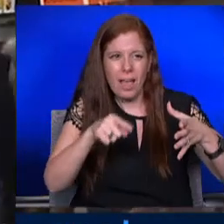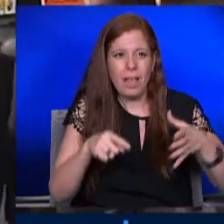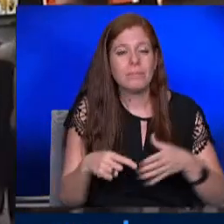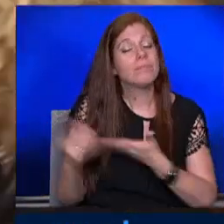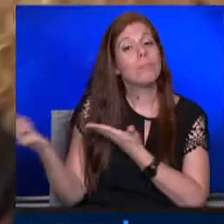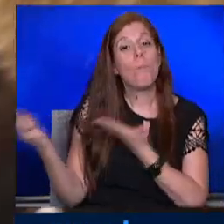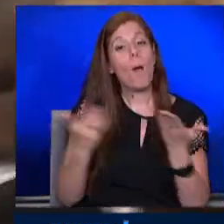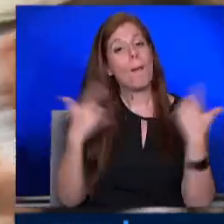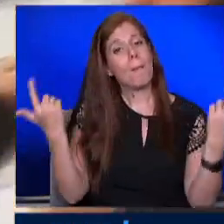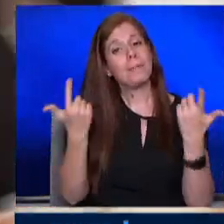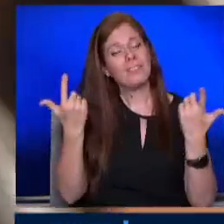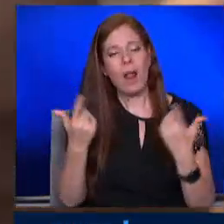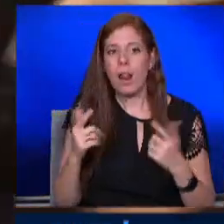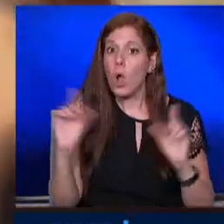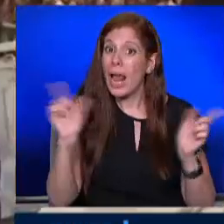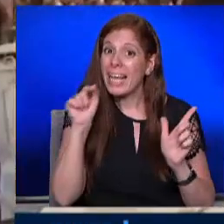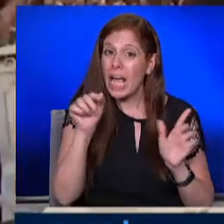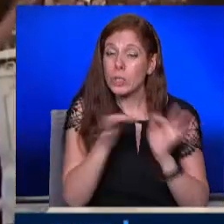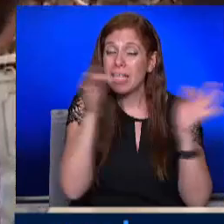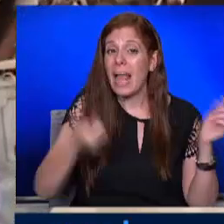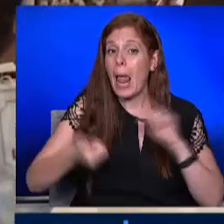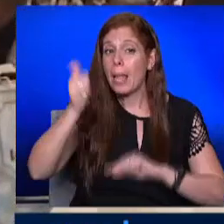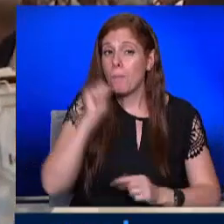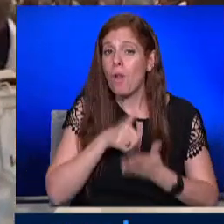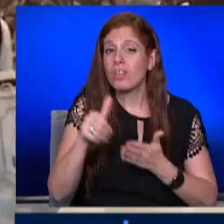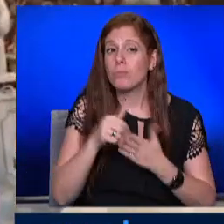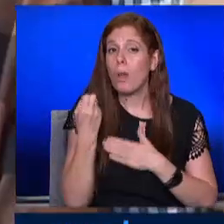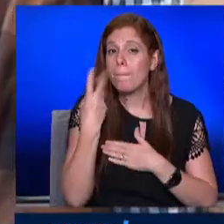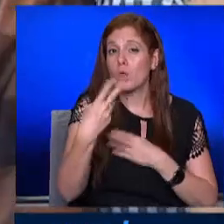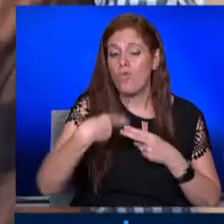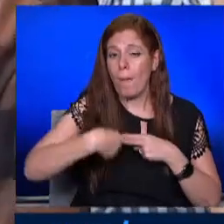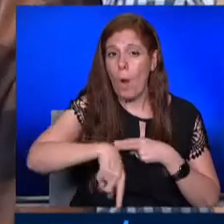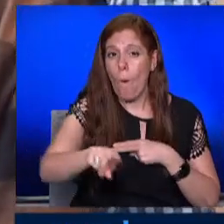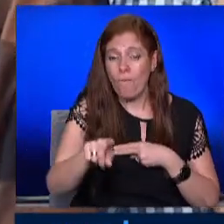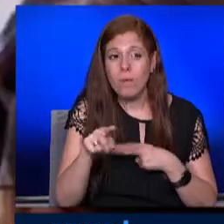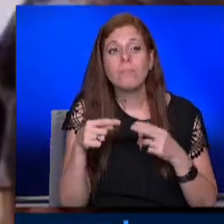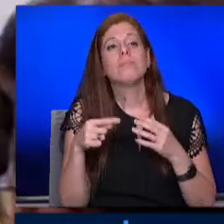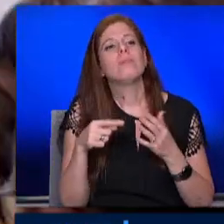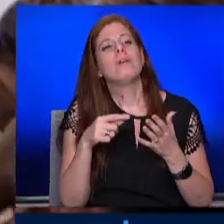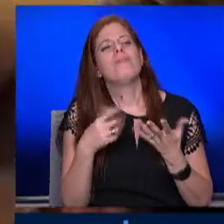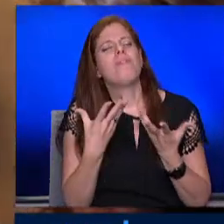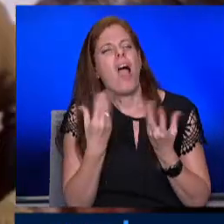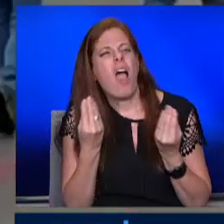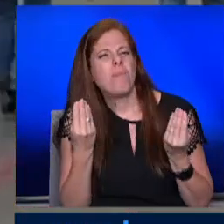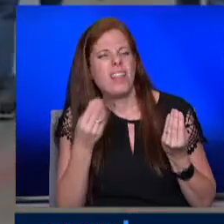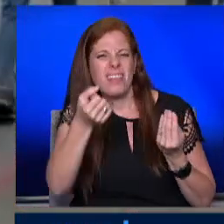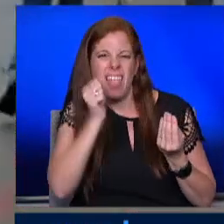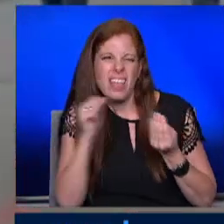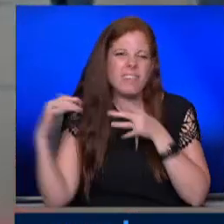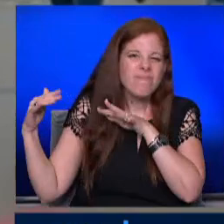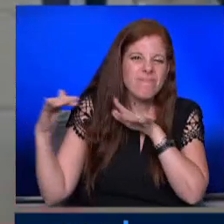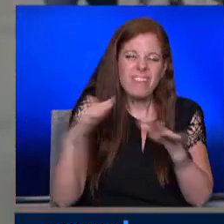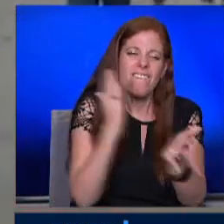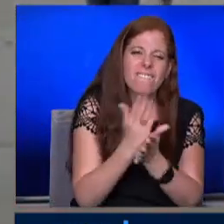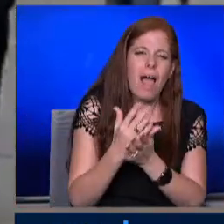Oktoberfest. כל החגיגה הזאת החלה אתמול ותימשך בשבועיים הקרובים, ורבבות מקומיים ותיירים כבר שוטפים את